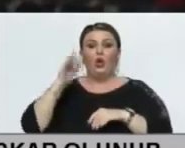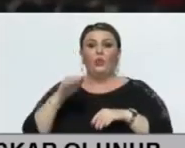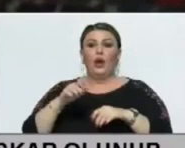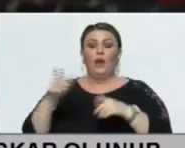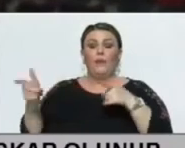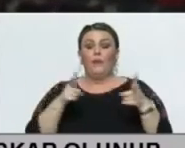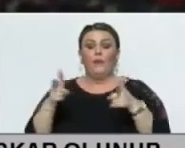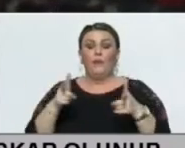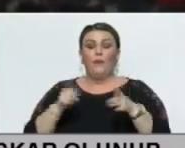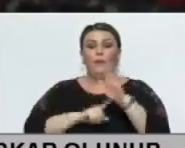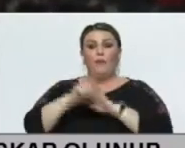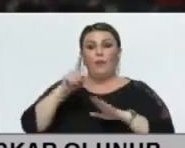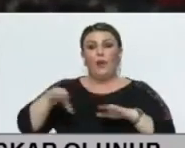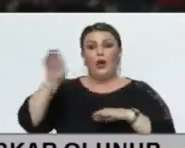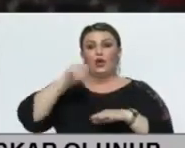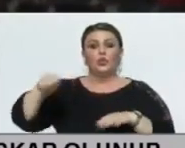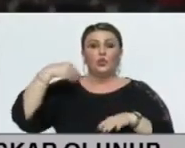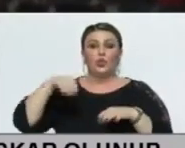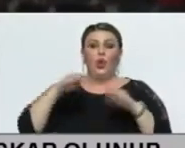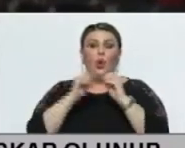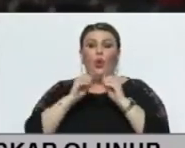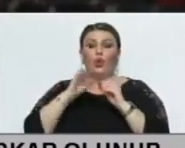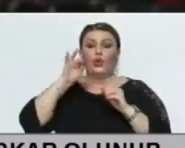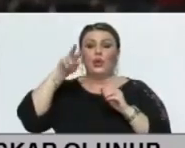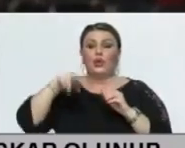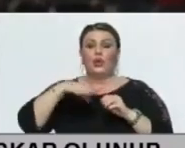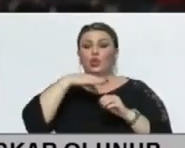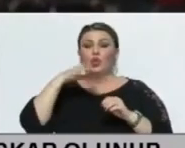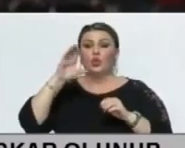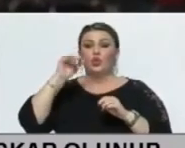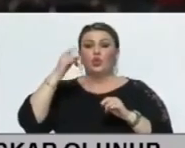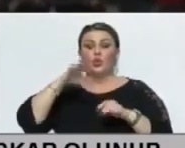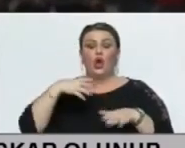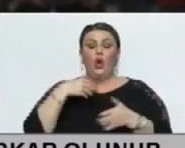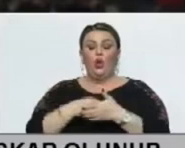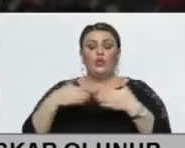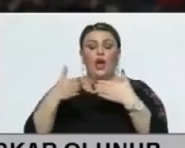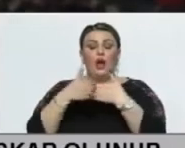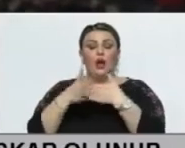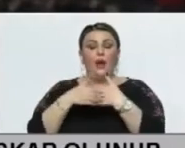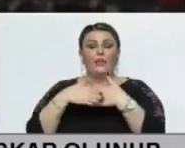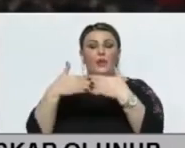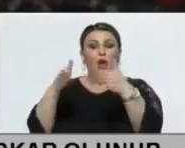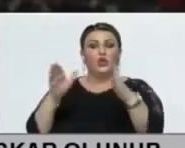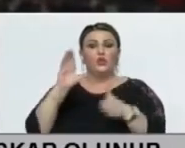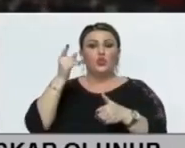Türkiyə bölgədə bilirik ki, artıq 10 ildən çoxdur ki, Suriyalılara öz qapısını açıb. Eyni zamanda